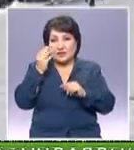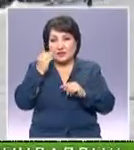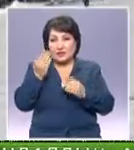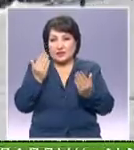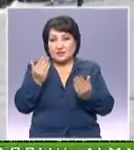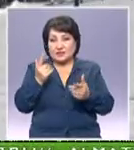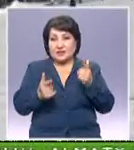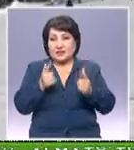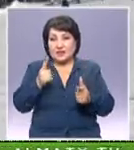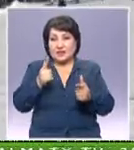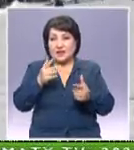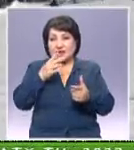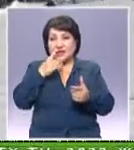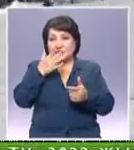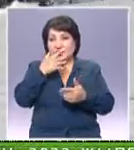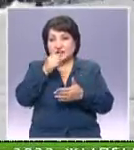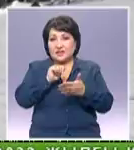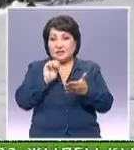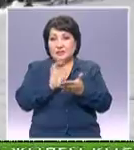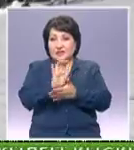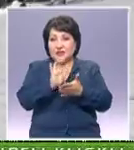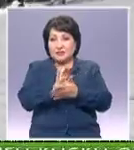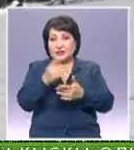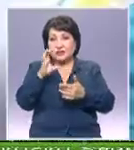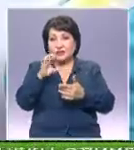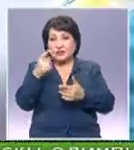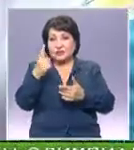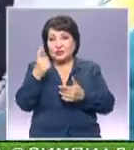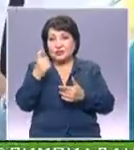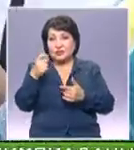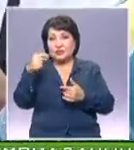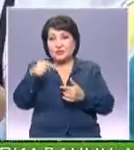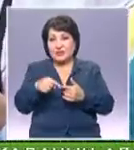шетел басылымдарында 100 мың мақала жарыққа шыққан.